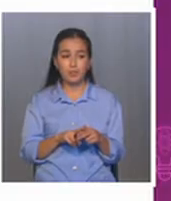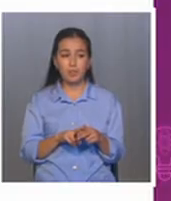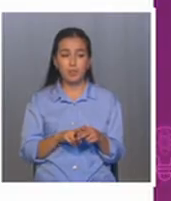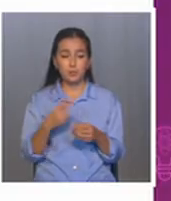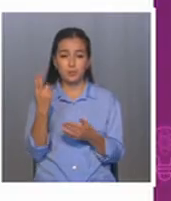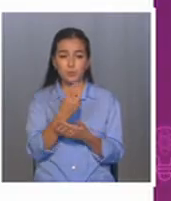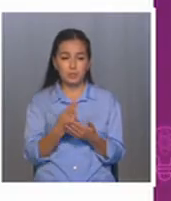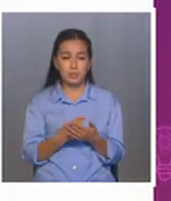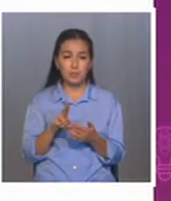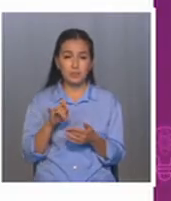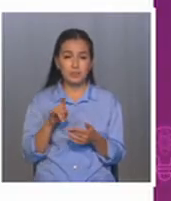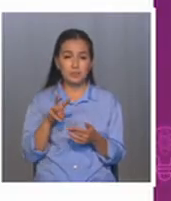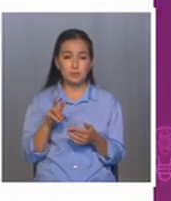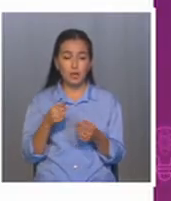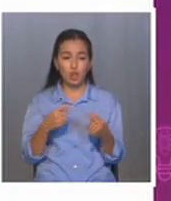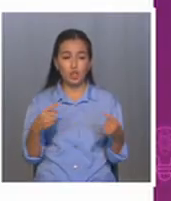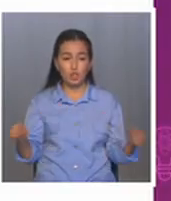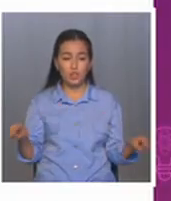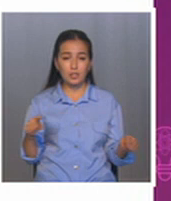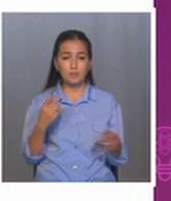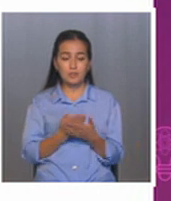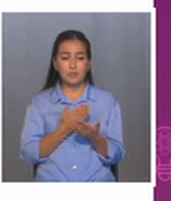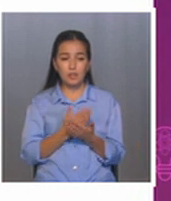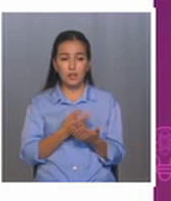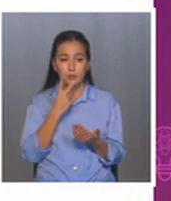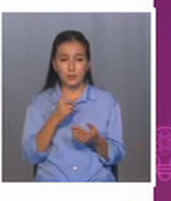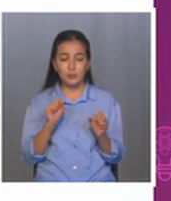Суретте призманың түрлеріне мысалдар келтірілген.